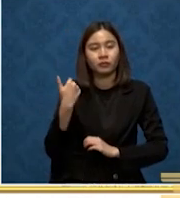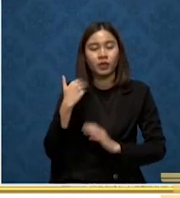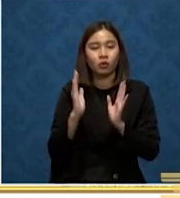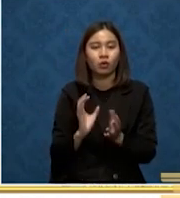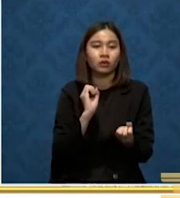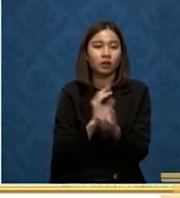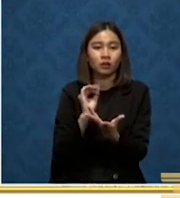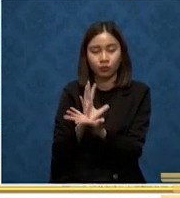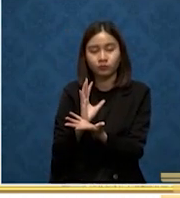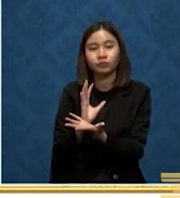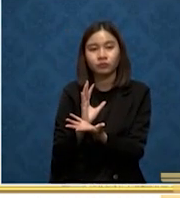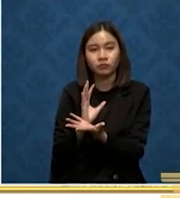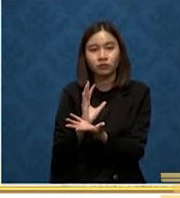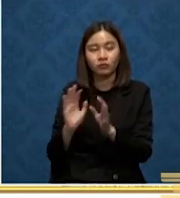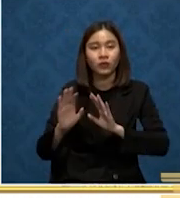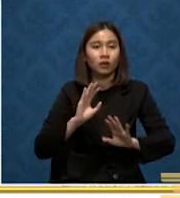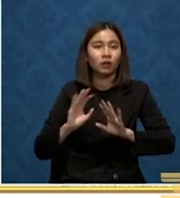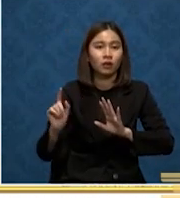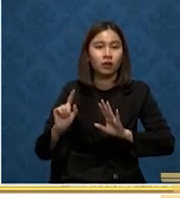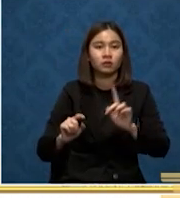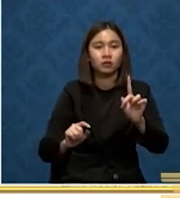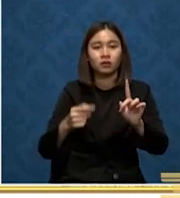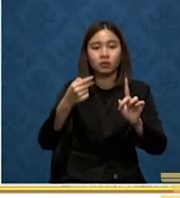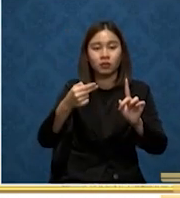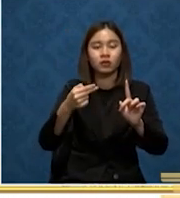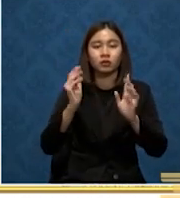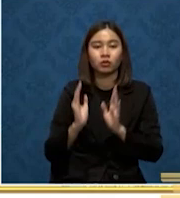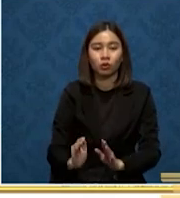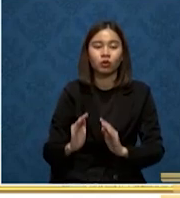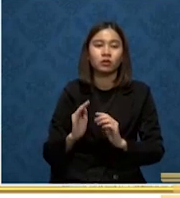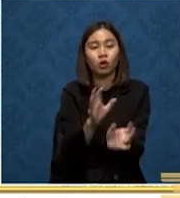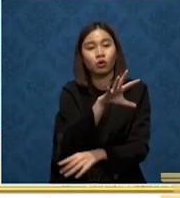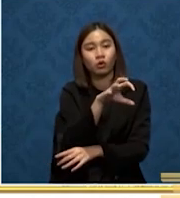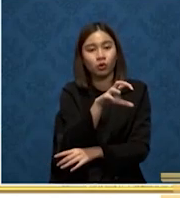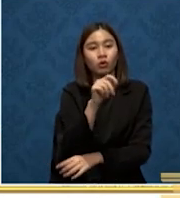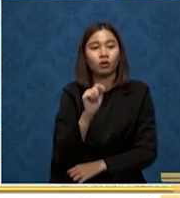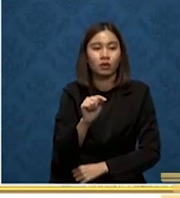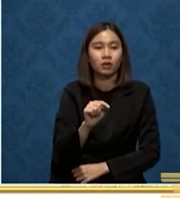เลย